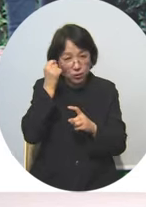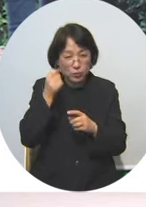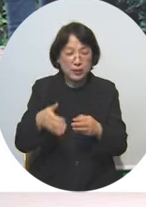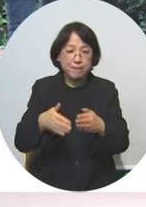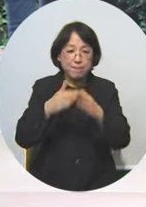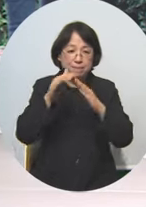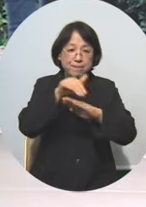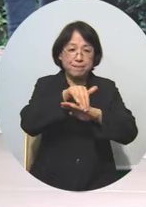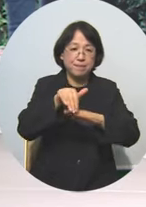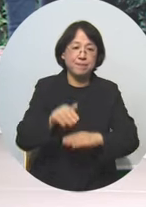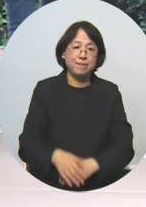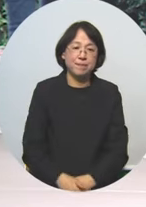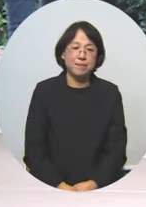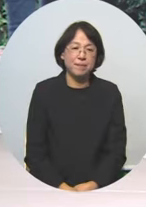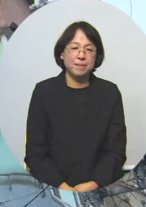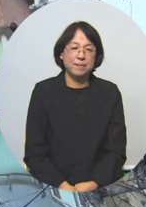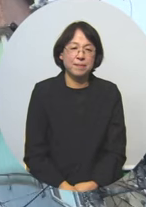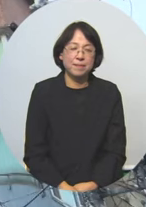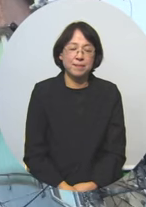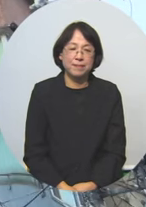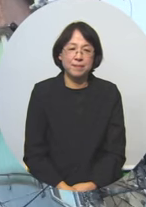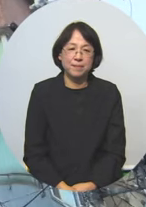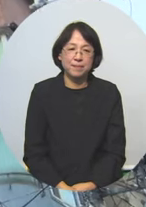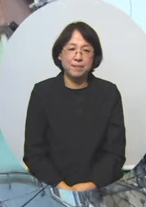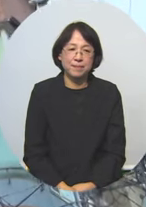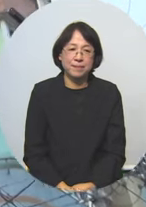기자가 전해드립니다.